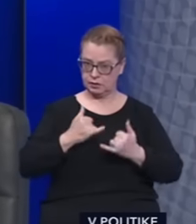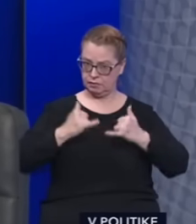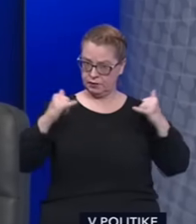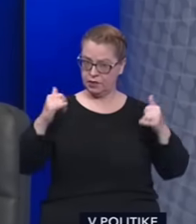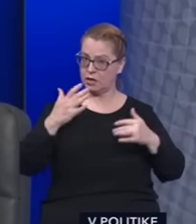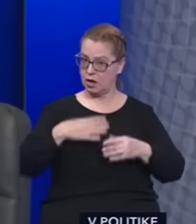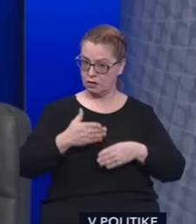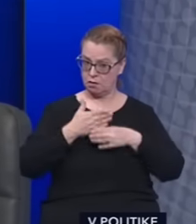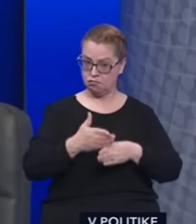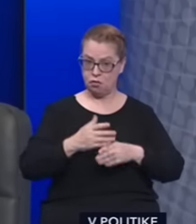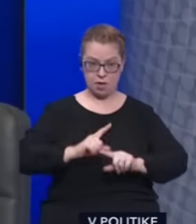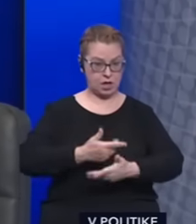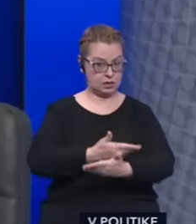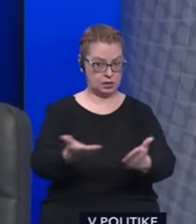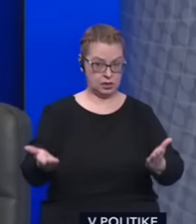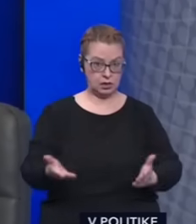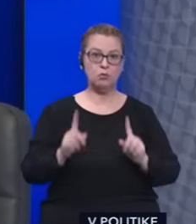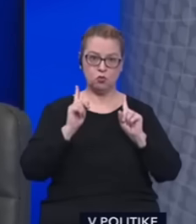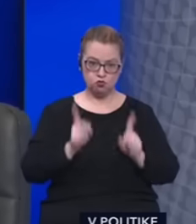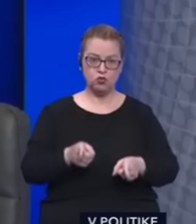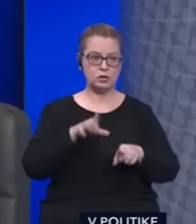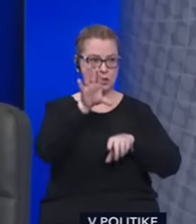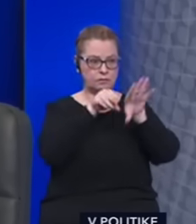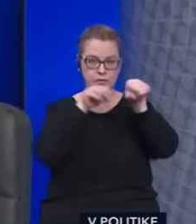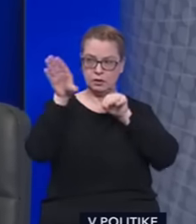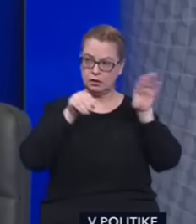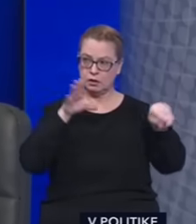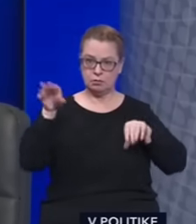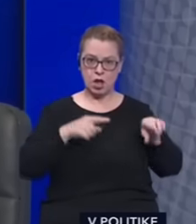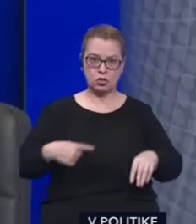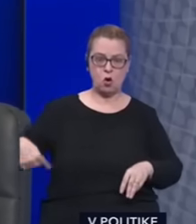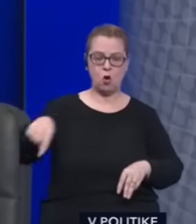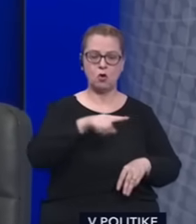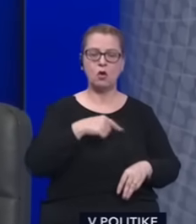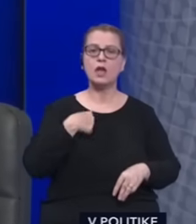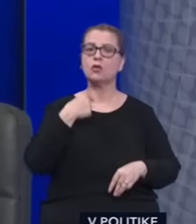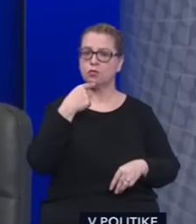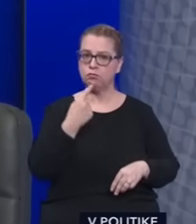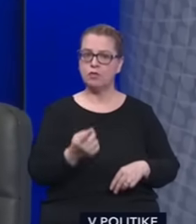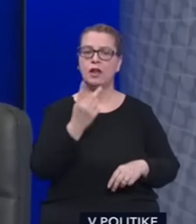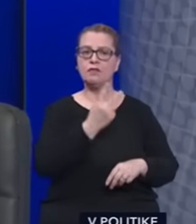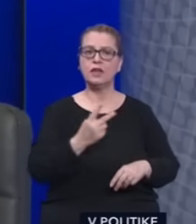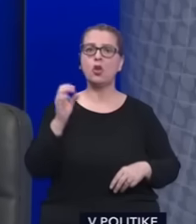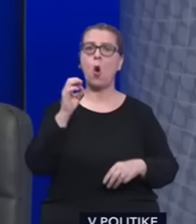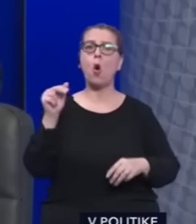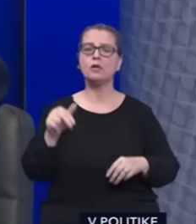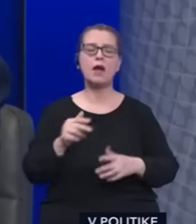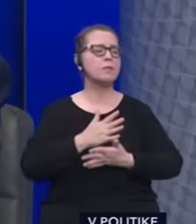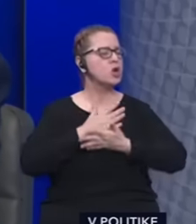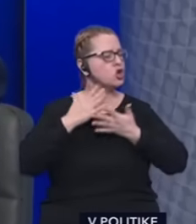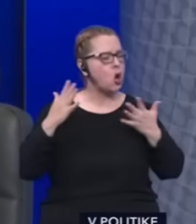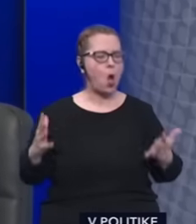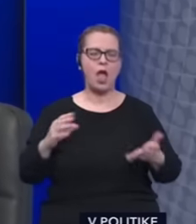pomáhať, musí vnímať toto okolie. Viktor Orbán, som povedal, v mnohých veciach pre Maďarov, či školstvo,